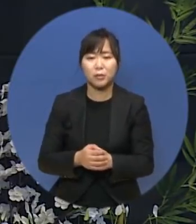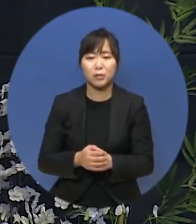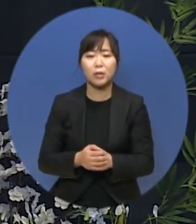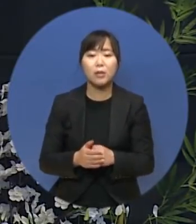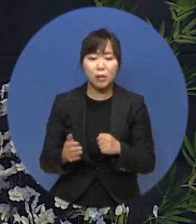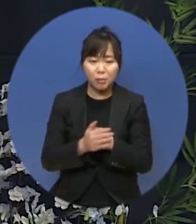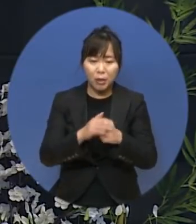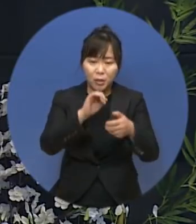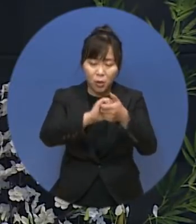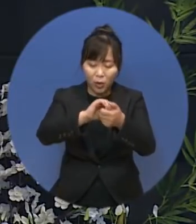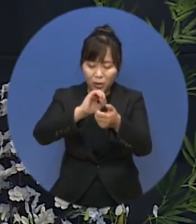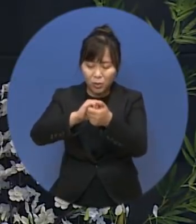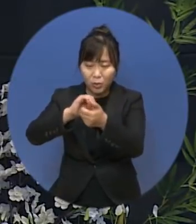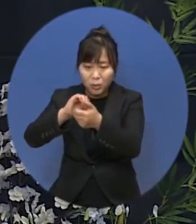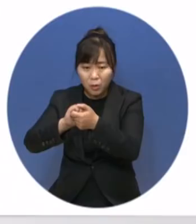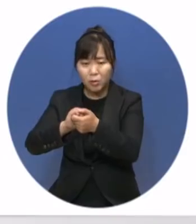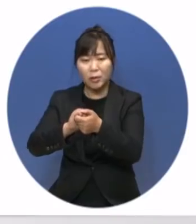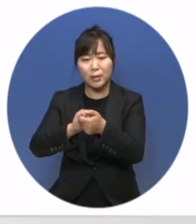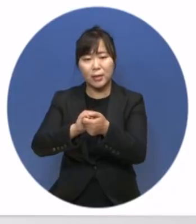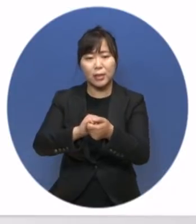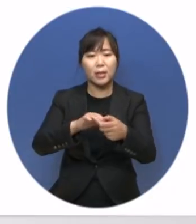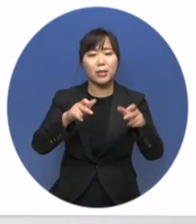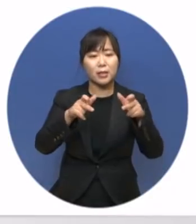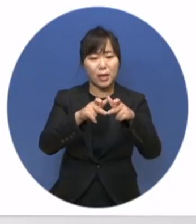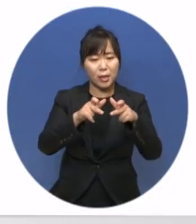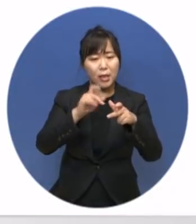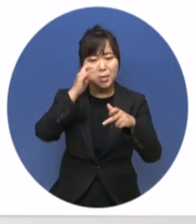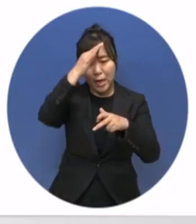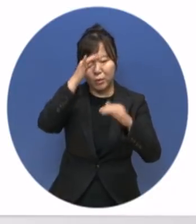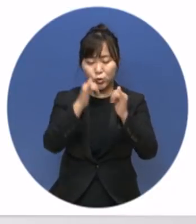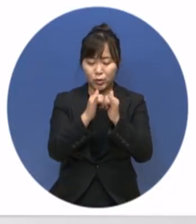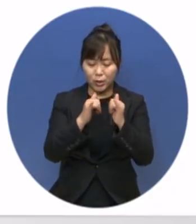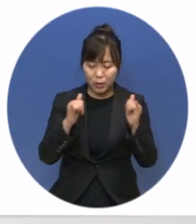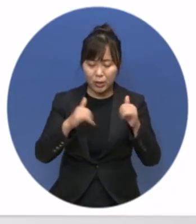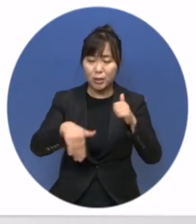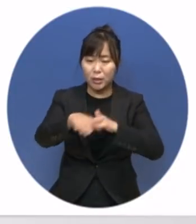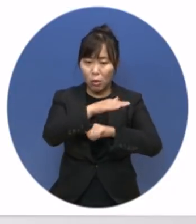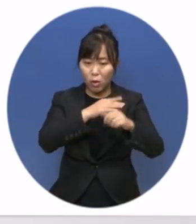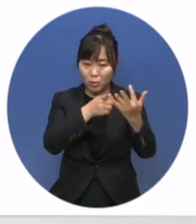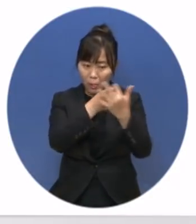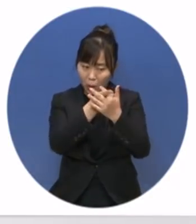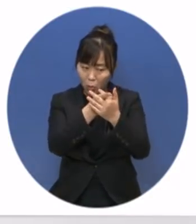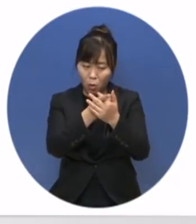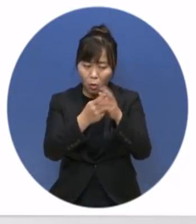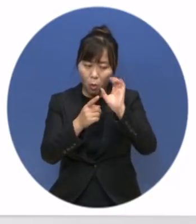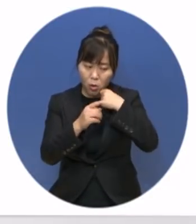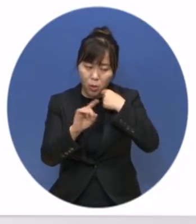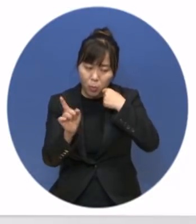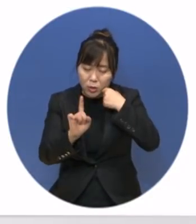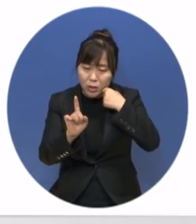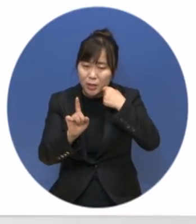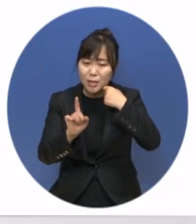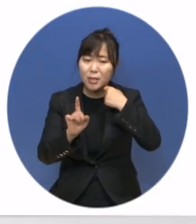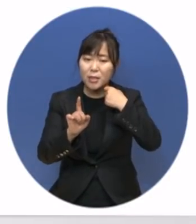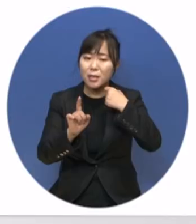따라서 정기적으로 이러한 장애예술인들의 현황을 파악하고 어려움이 어떤